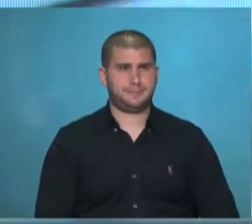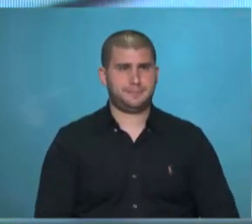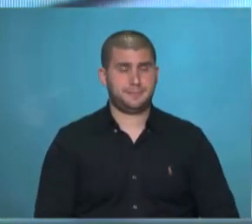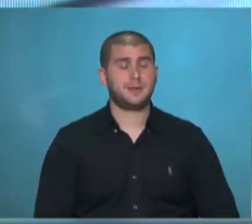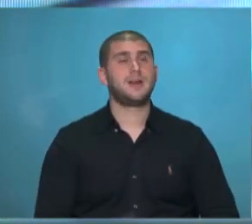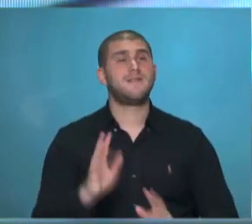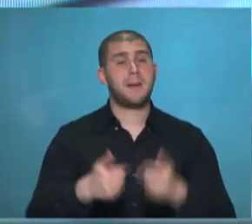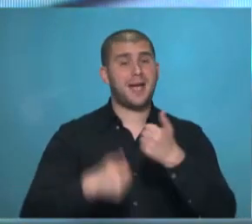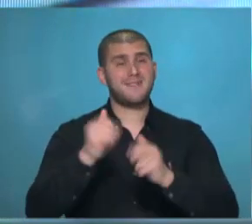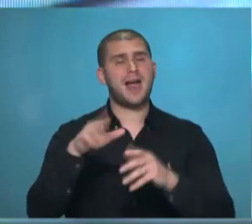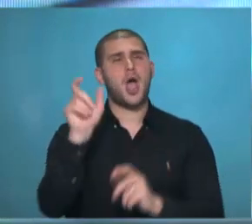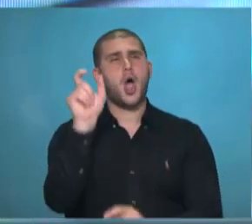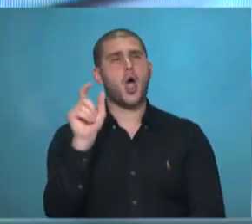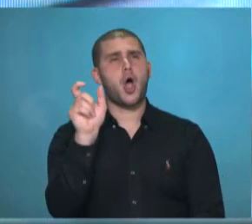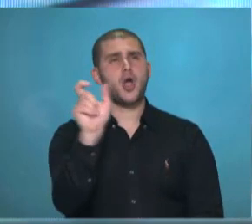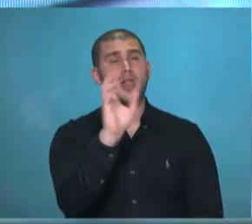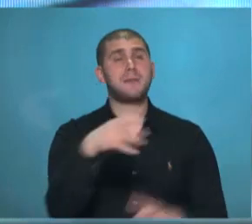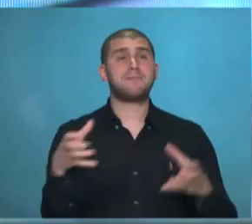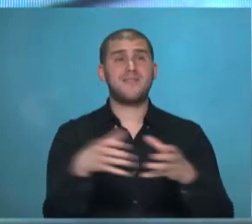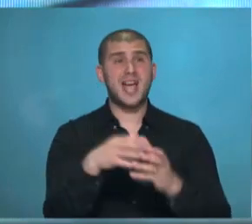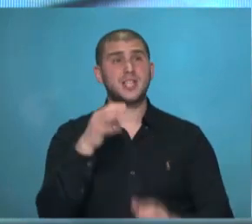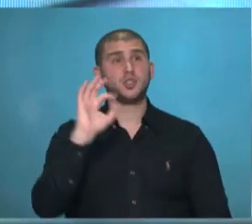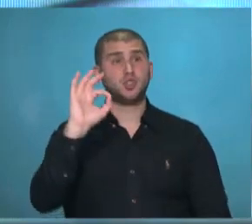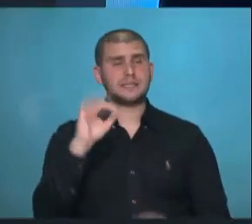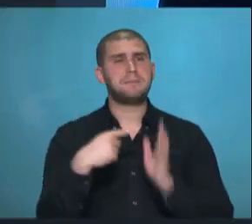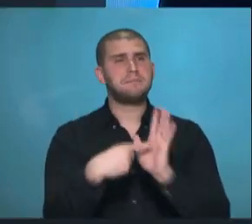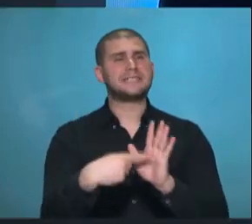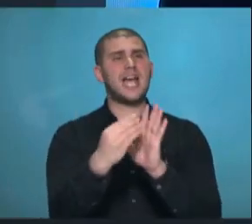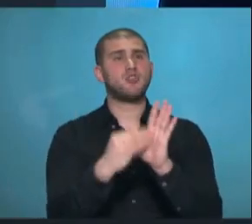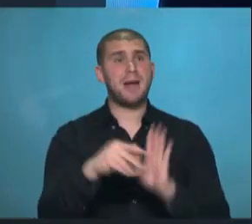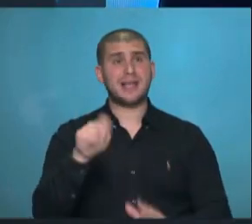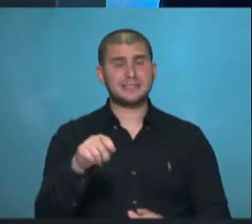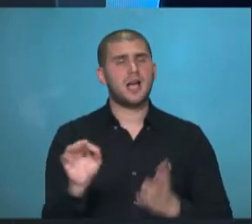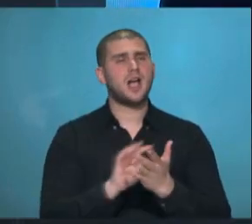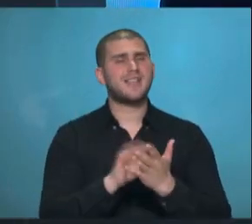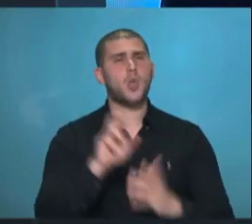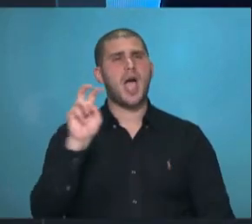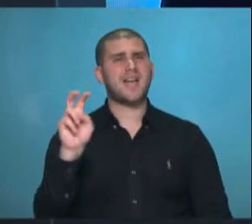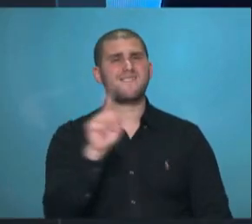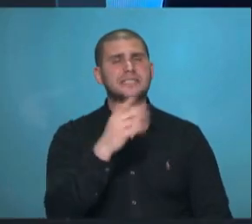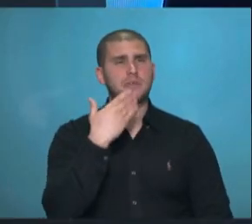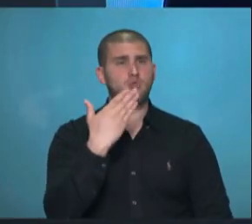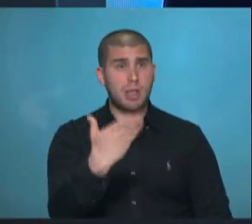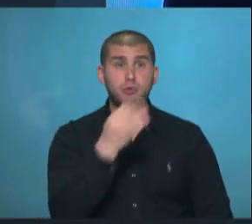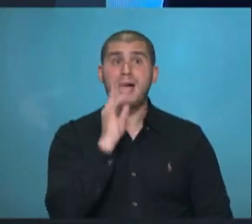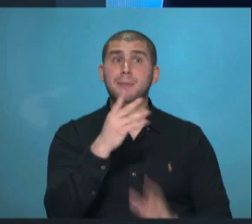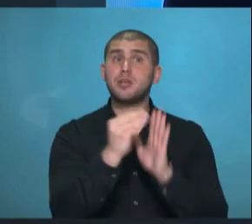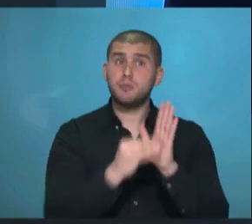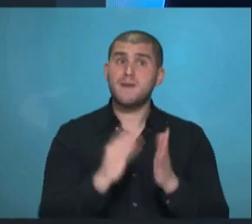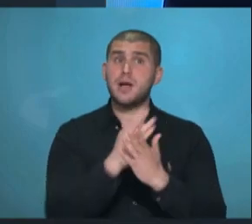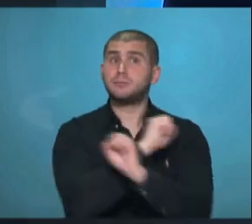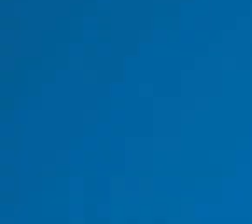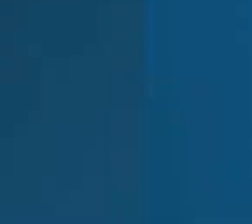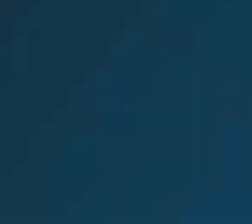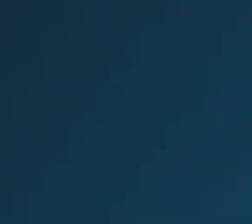ומהקרב על האותיות למפלגת ש"ס שמציגה ערב את רשימתה לכנסת, כתבנו עקיבא וייס בירושלים. האם הרשימה כבר פורסמה, עקיבא?